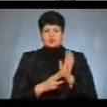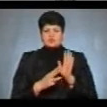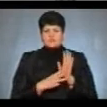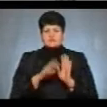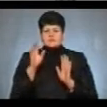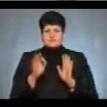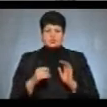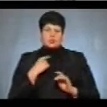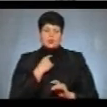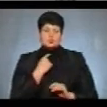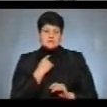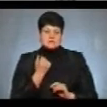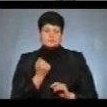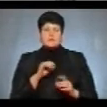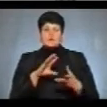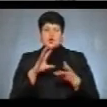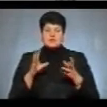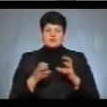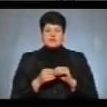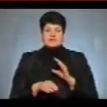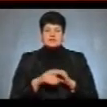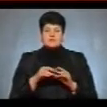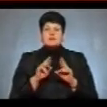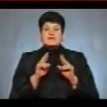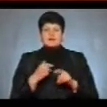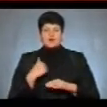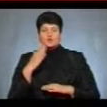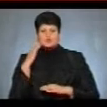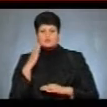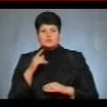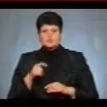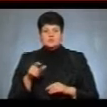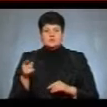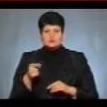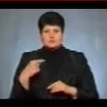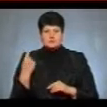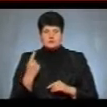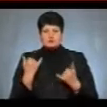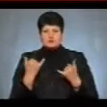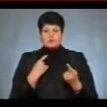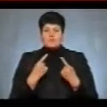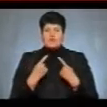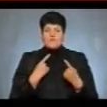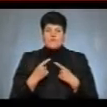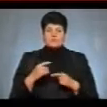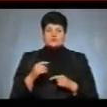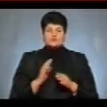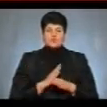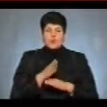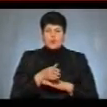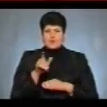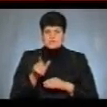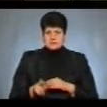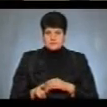98% голосів. Про результати виборів та як голосували виборці з Тернопільщини ми сьогодні поговоримо з гостями